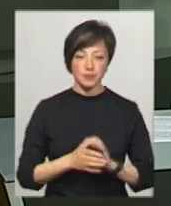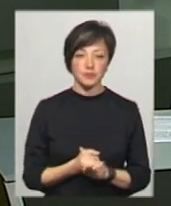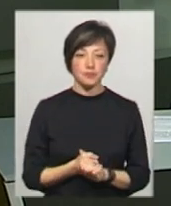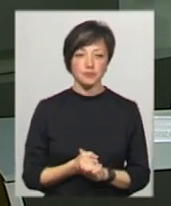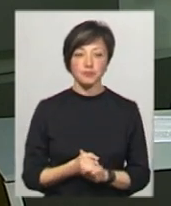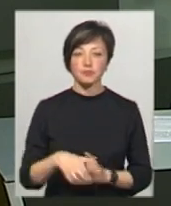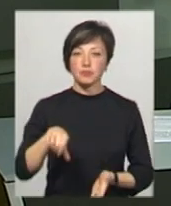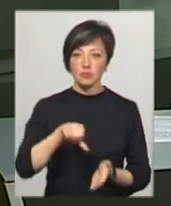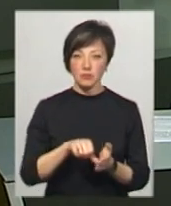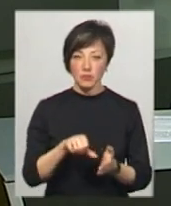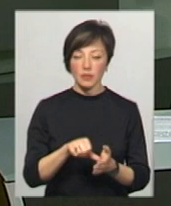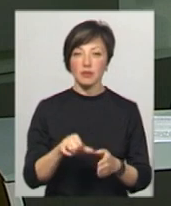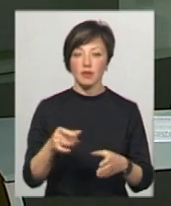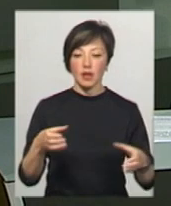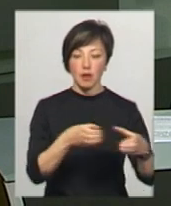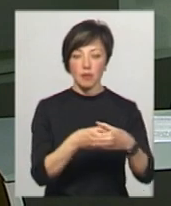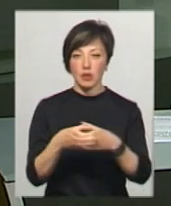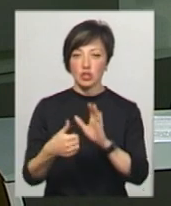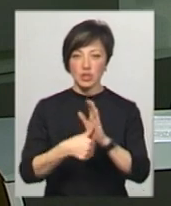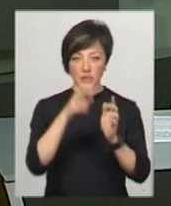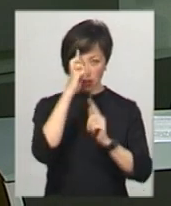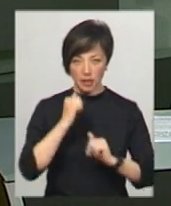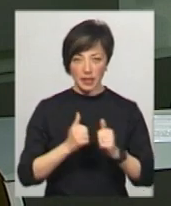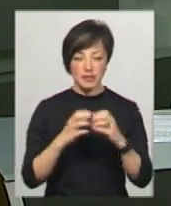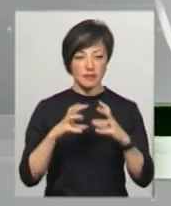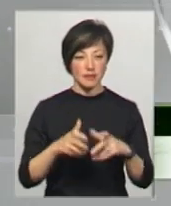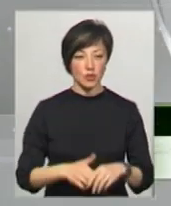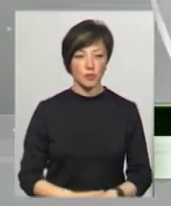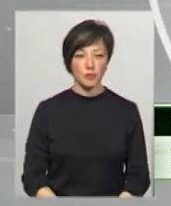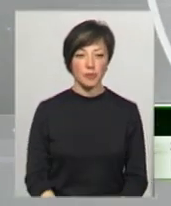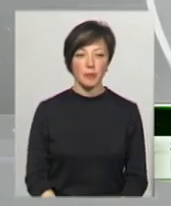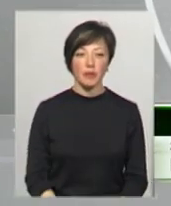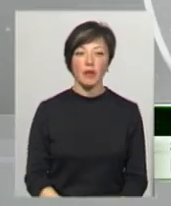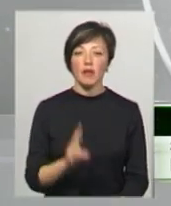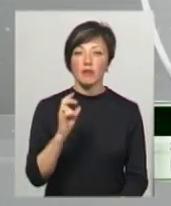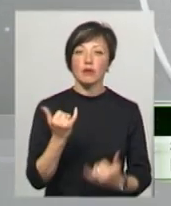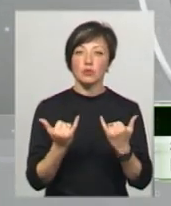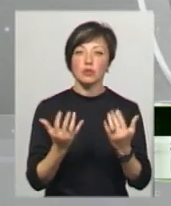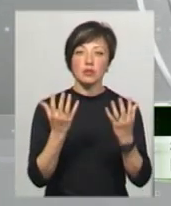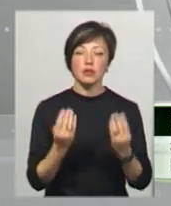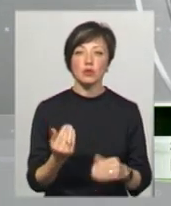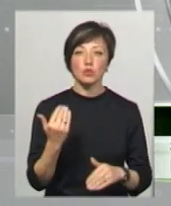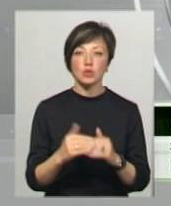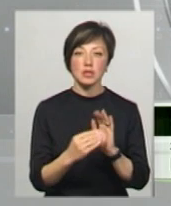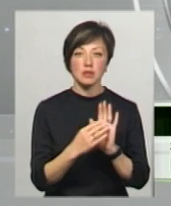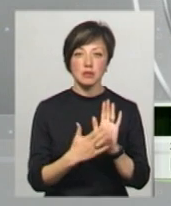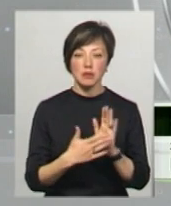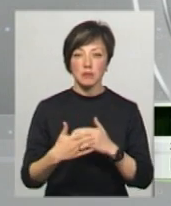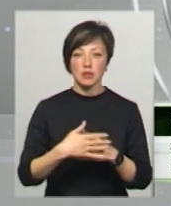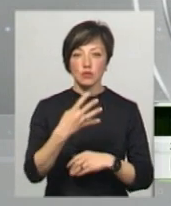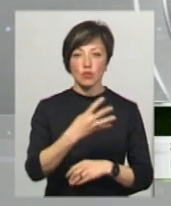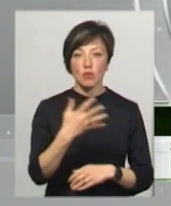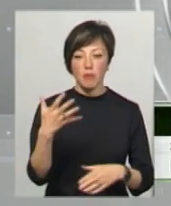Савчук. Участь у ралі беруть екіпажі з 6 країн світу. На сьогоднішній день вже зареєструвалося близько